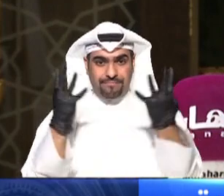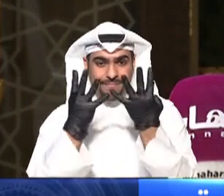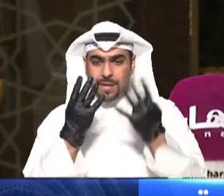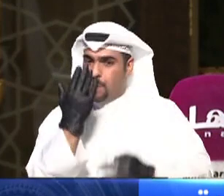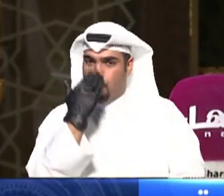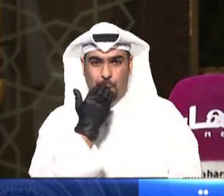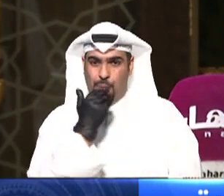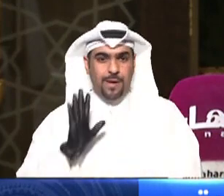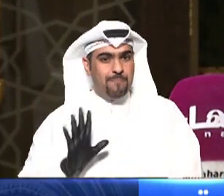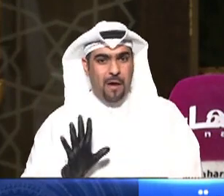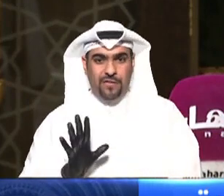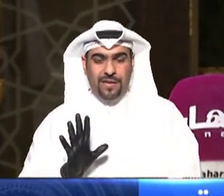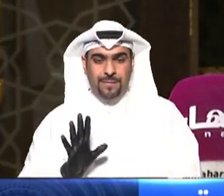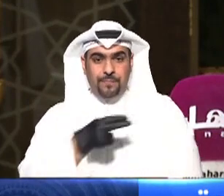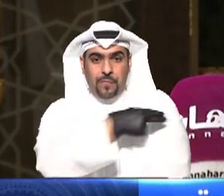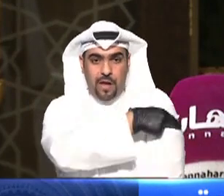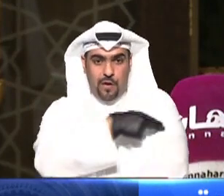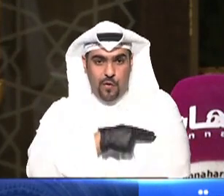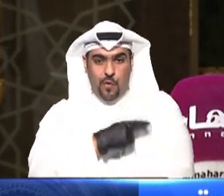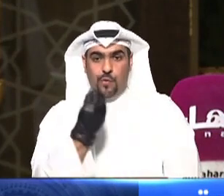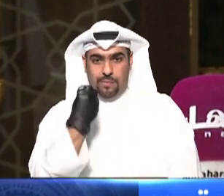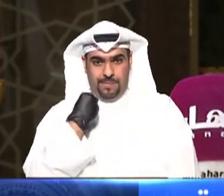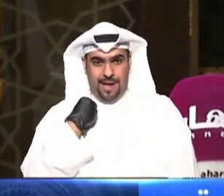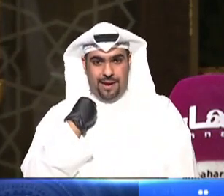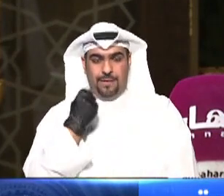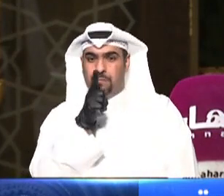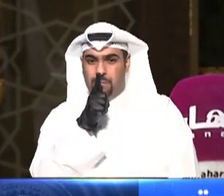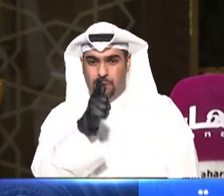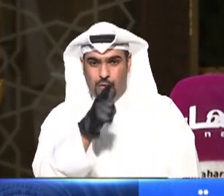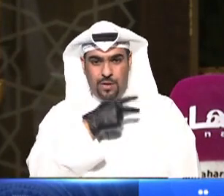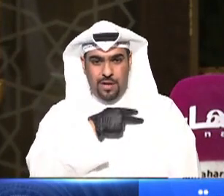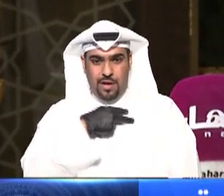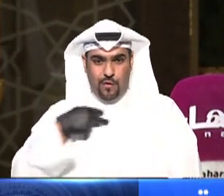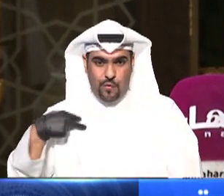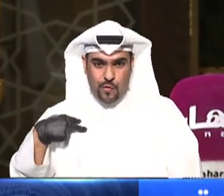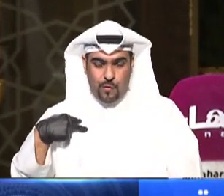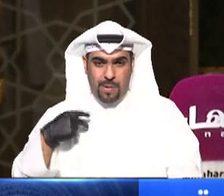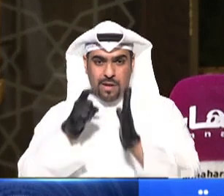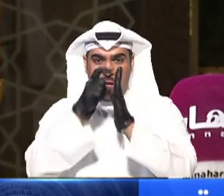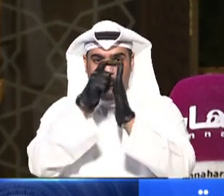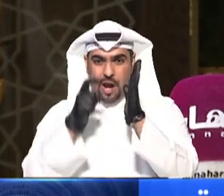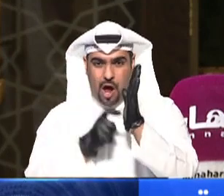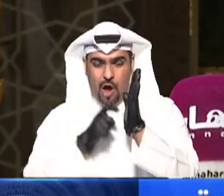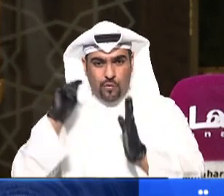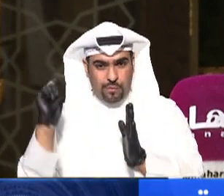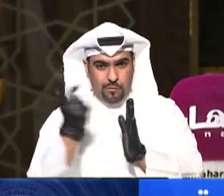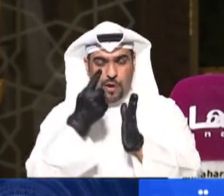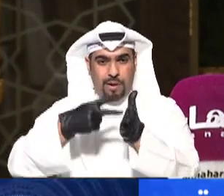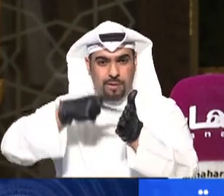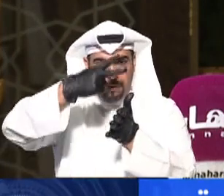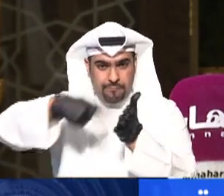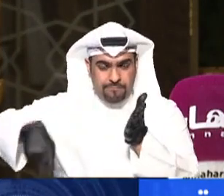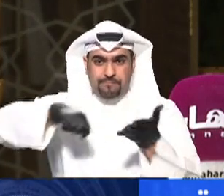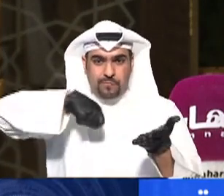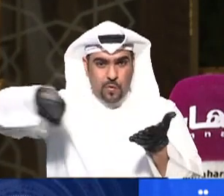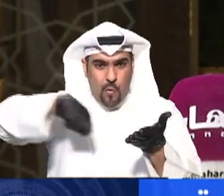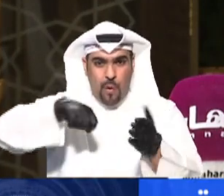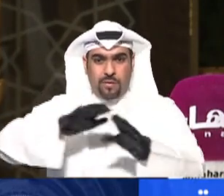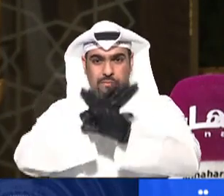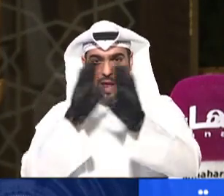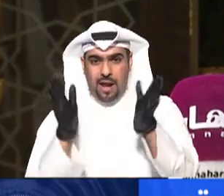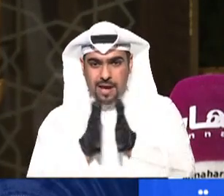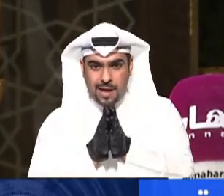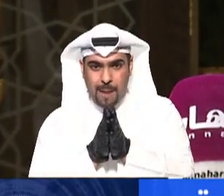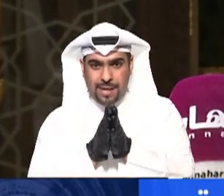الحكومة نطلب فيها يعني استعجال بعض القوانين والاهتمام في بعض الأمور وحل بعض الملفات على